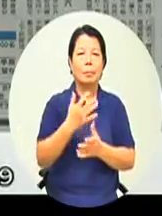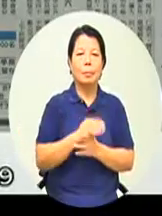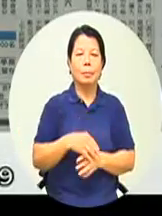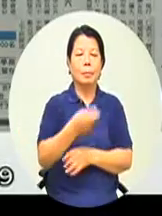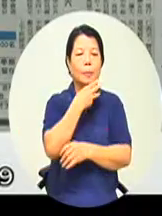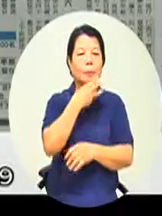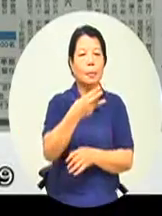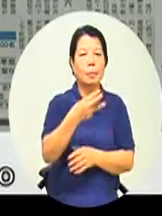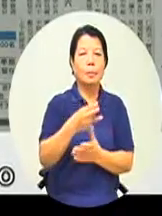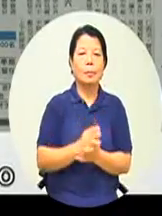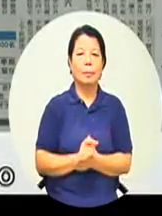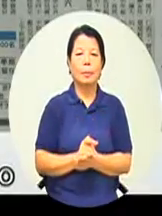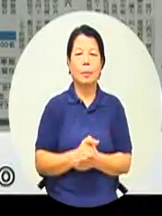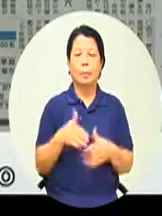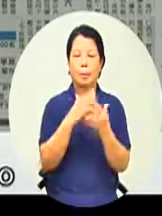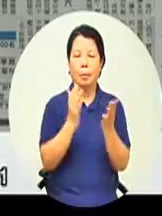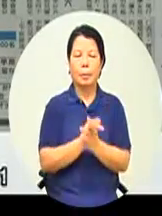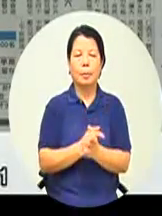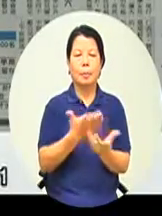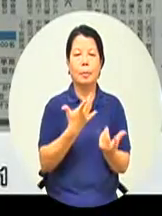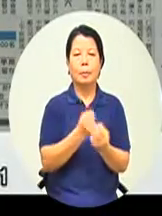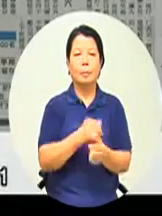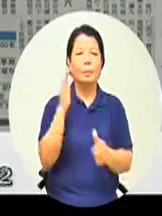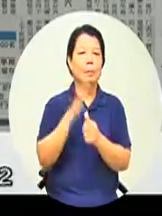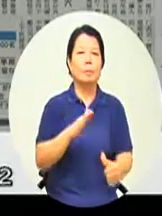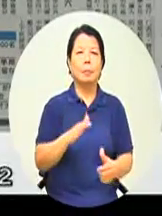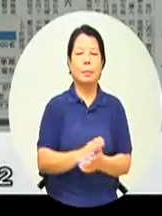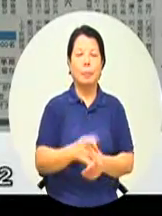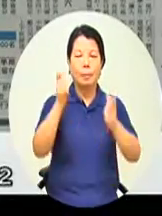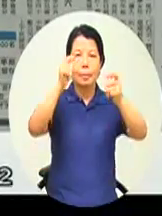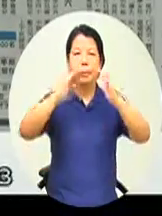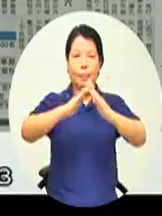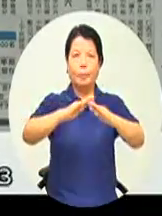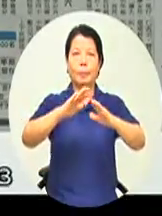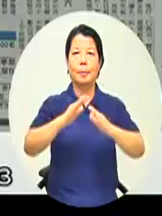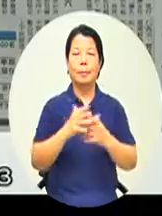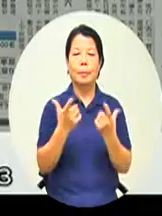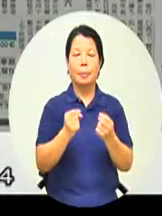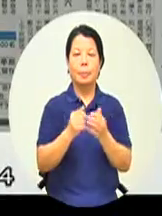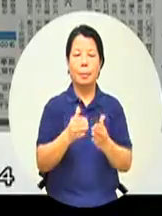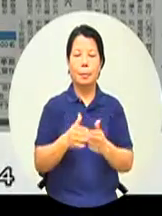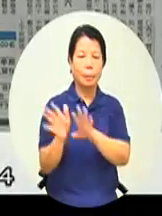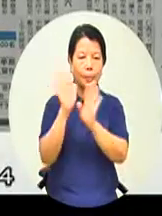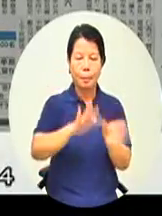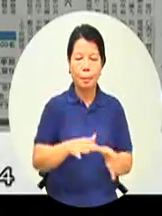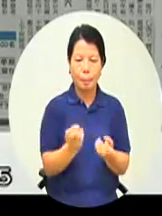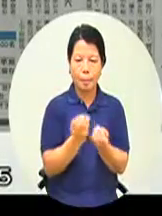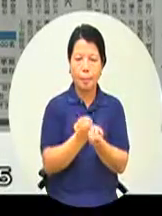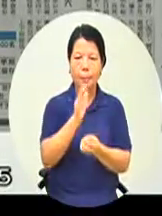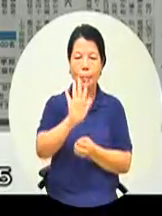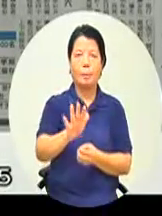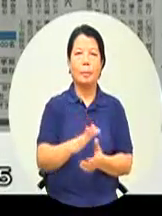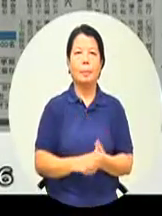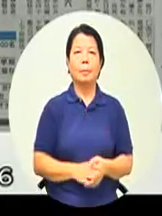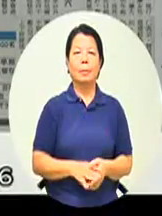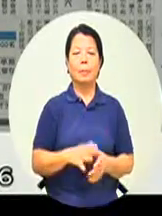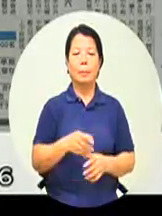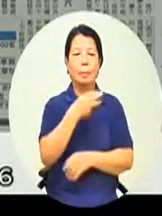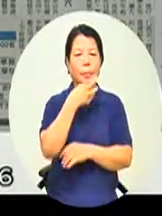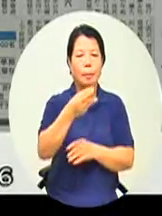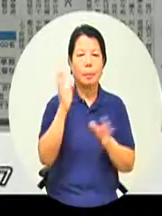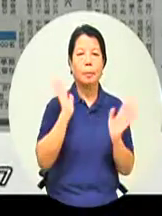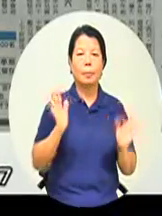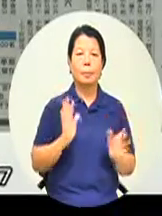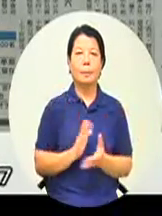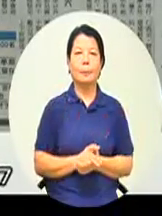的几乎都排不到。那高雄市我们今年也有这个现象，所以3岁的孩子呢，